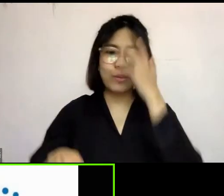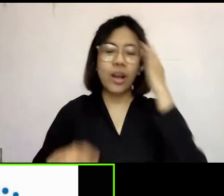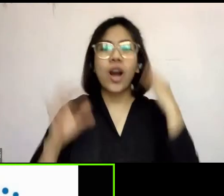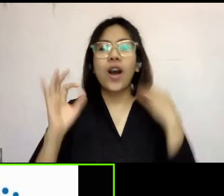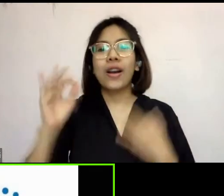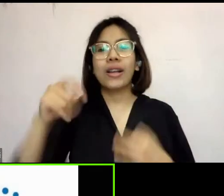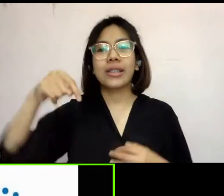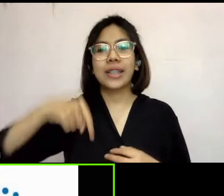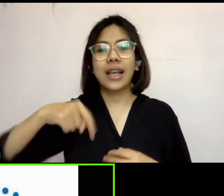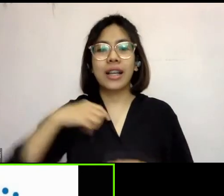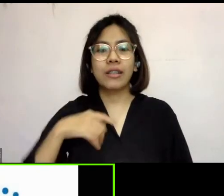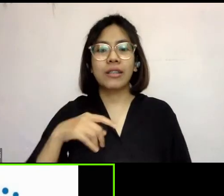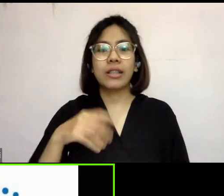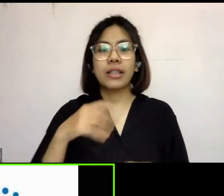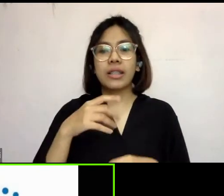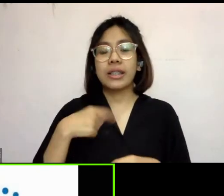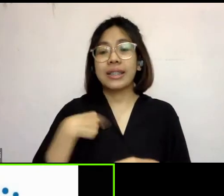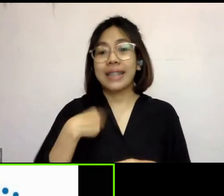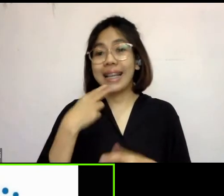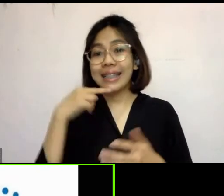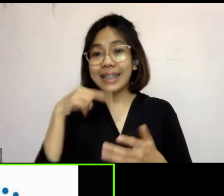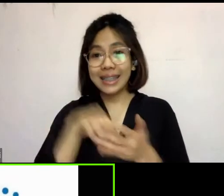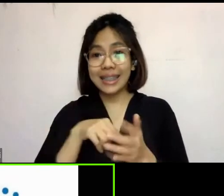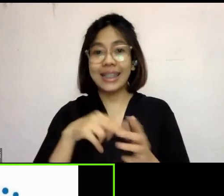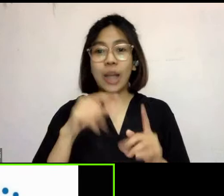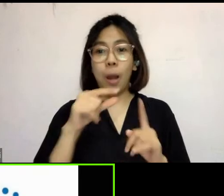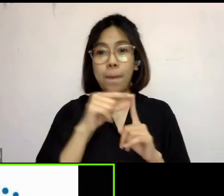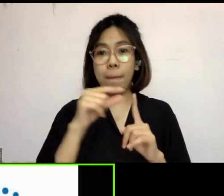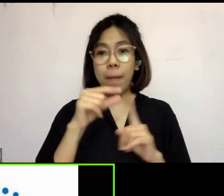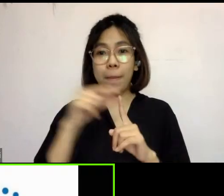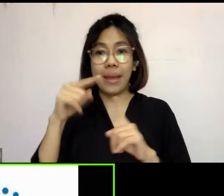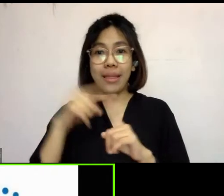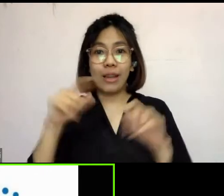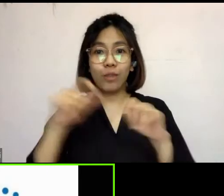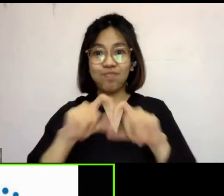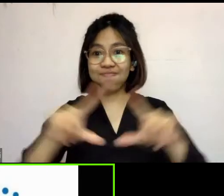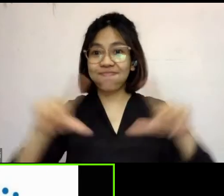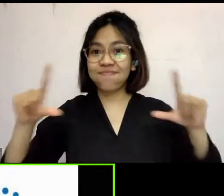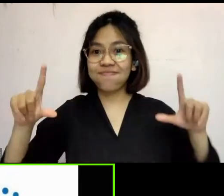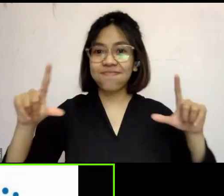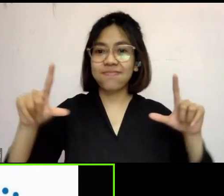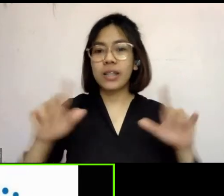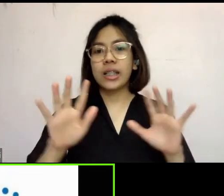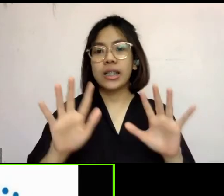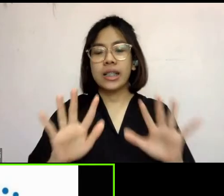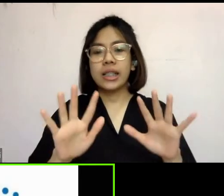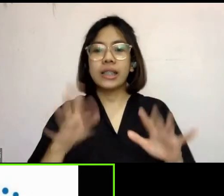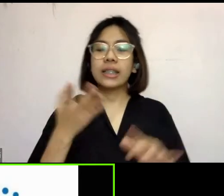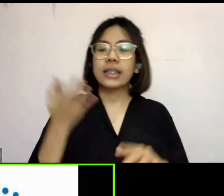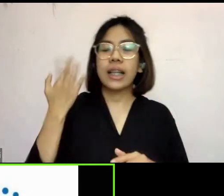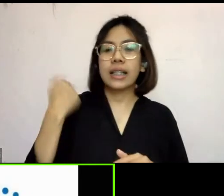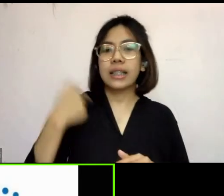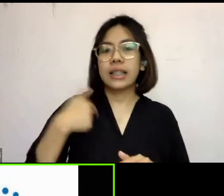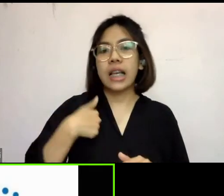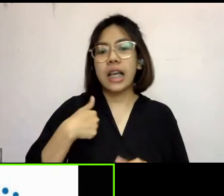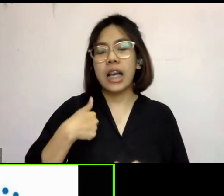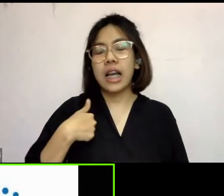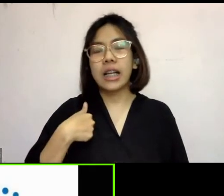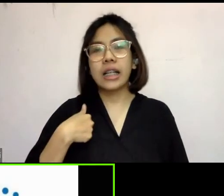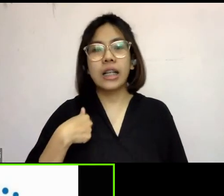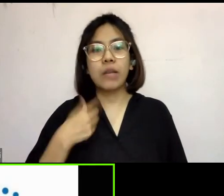eh bangga Mama saya mohon izin share sedikit slide saya sebenarnya Tadinya saya mau